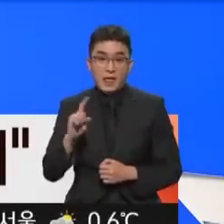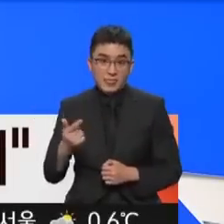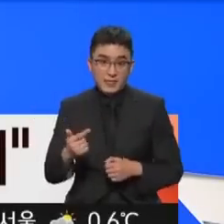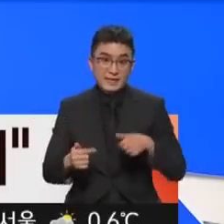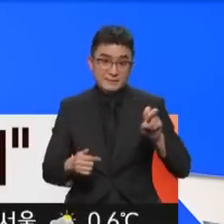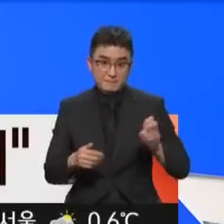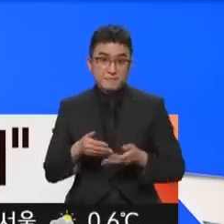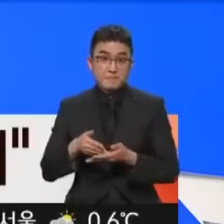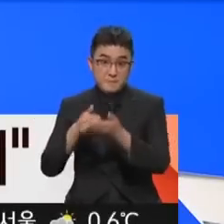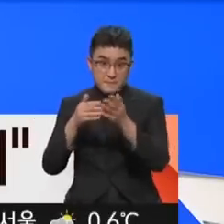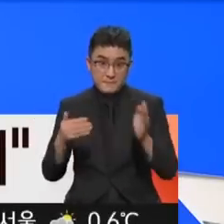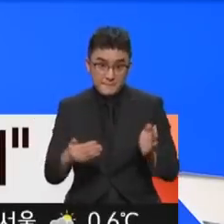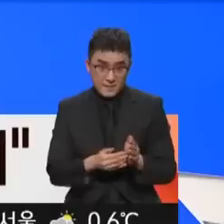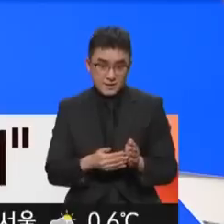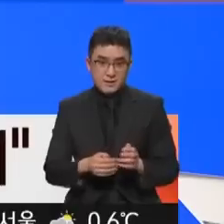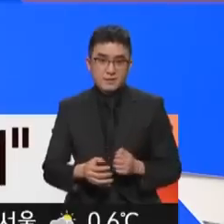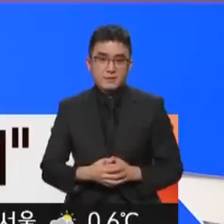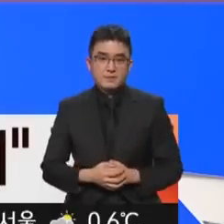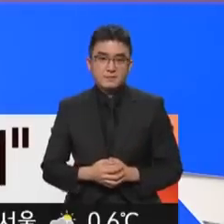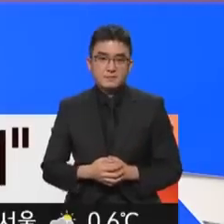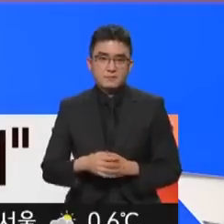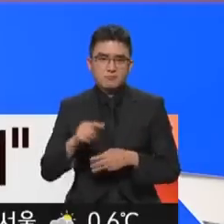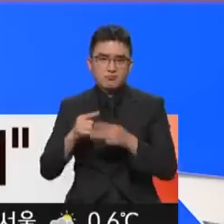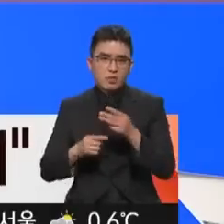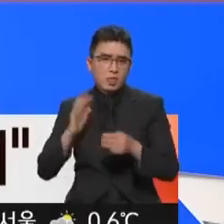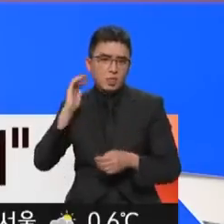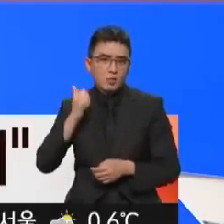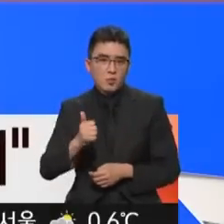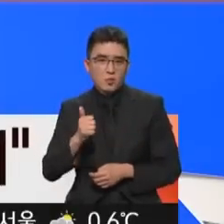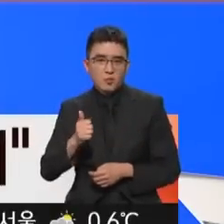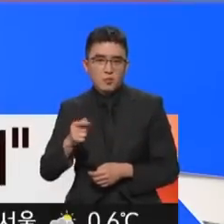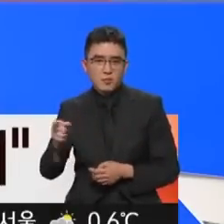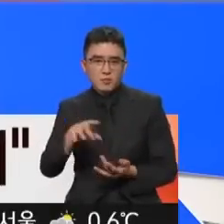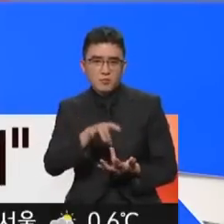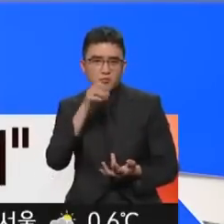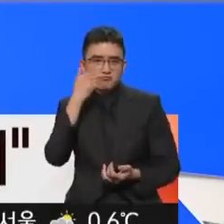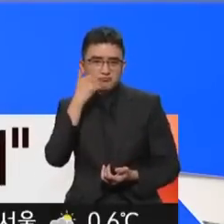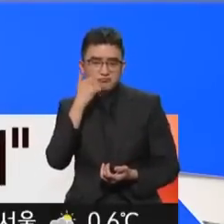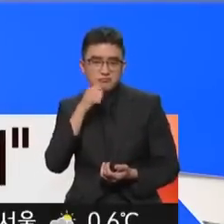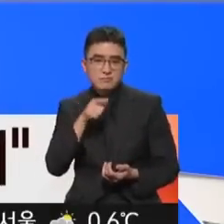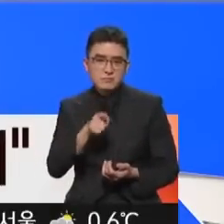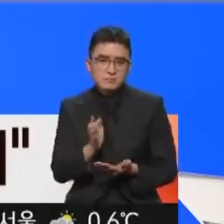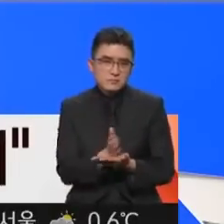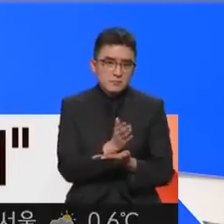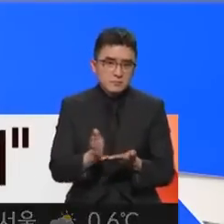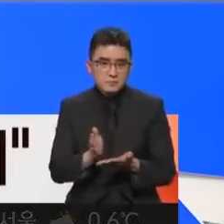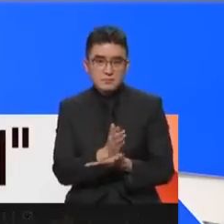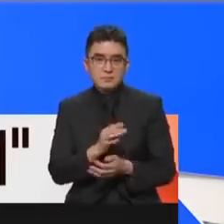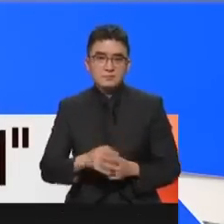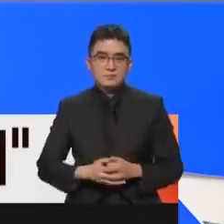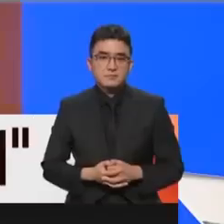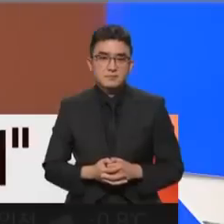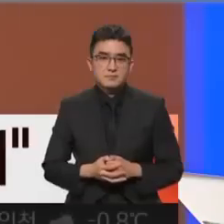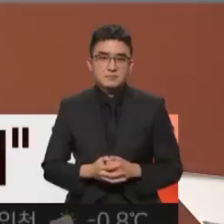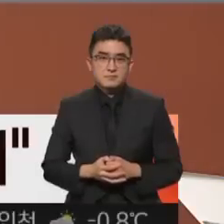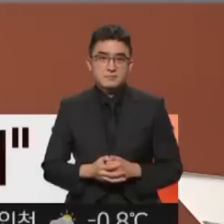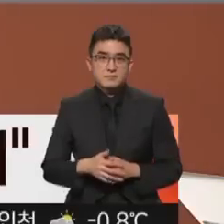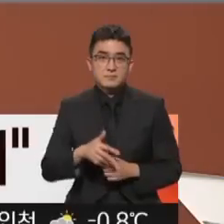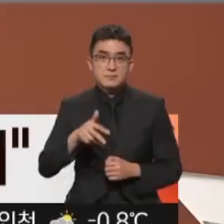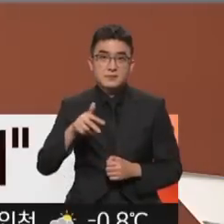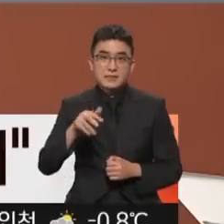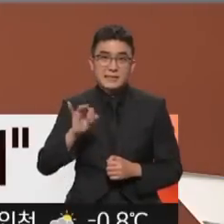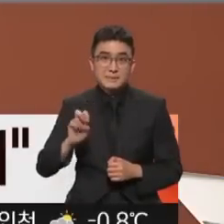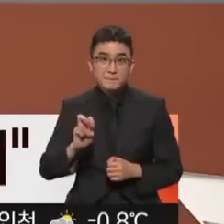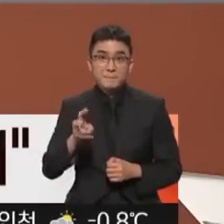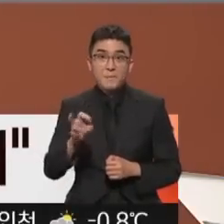윤심이 전당대회 화두로 떠오른 가운데 김장연대 당사자 장재원 의원이 어떤 임명직, 당직도 맡지 않겠다 오늘 추가로